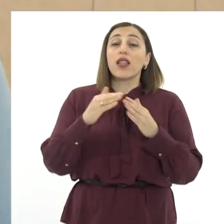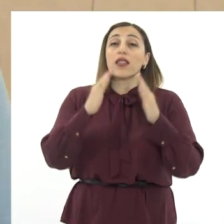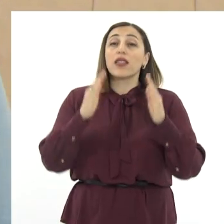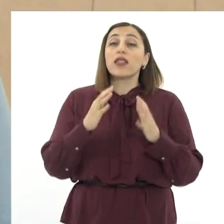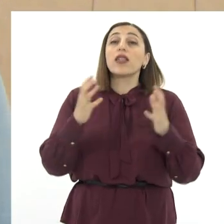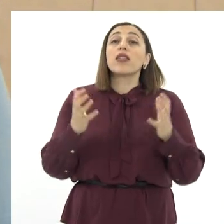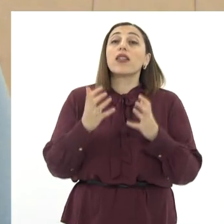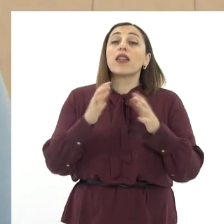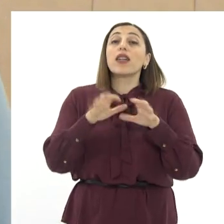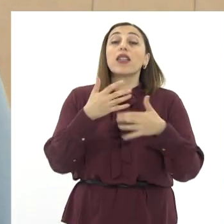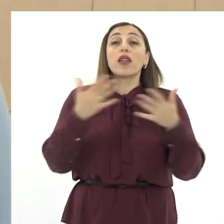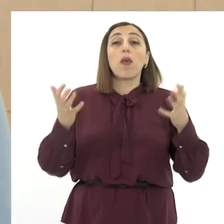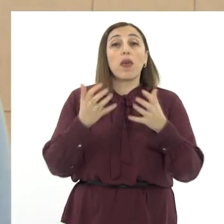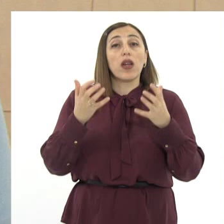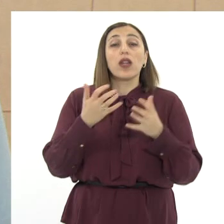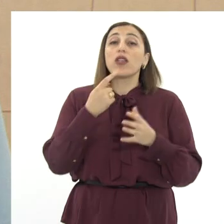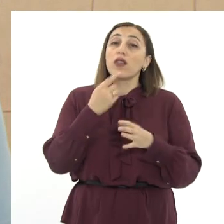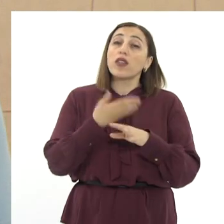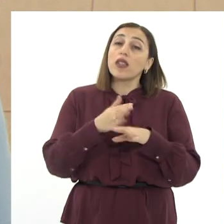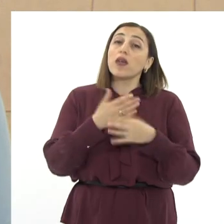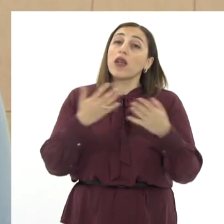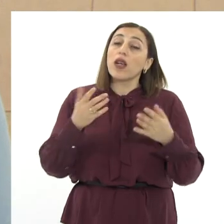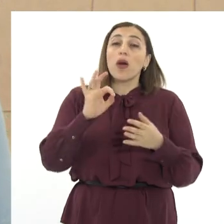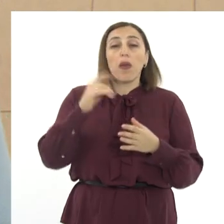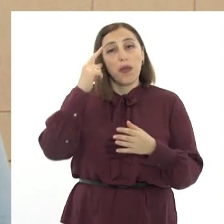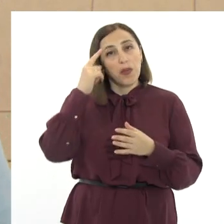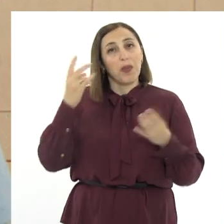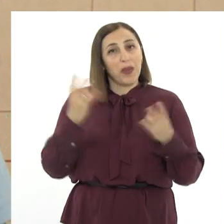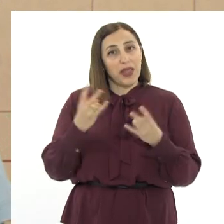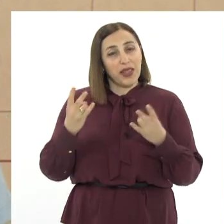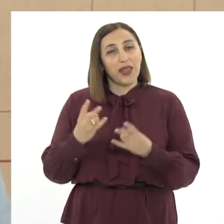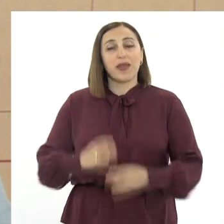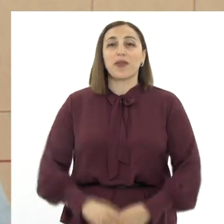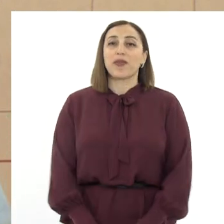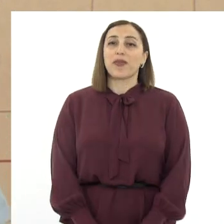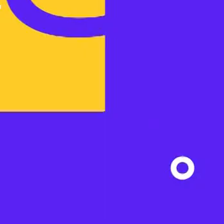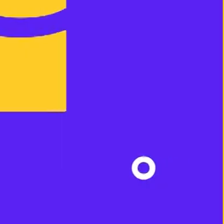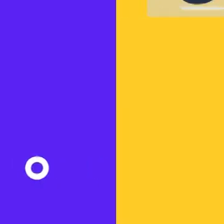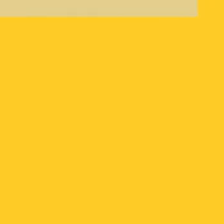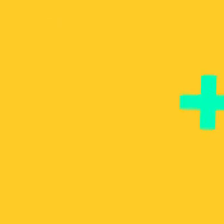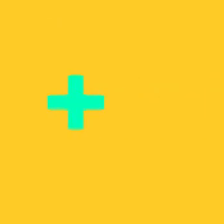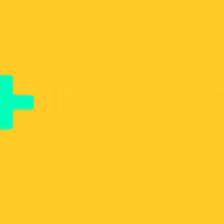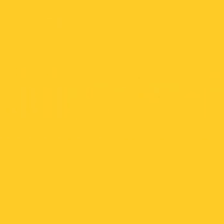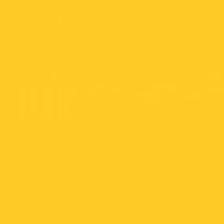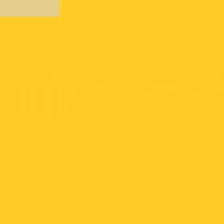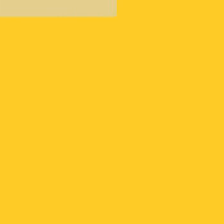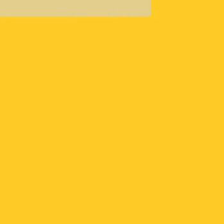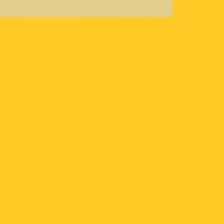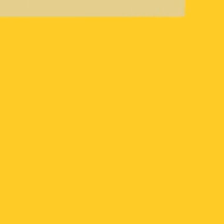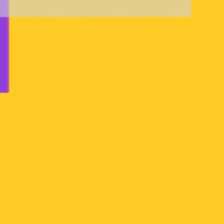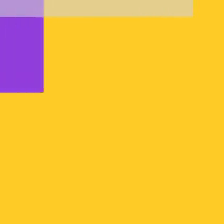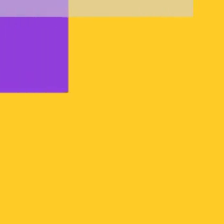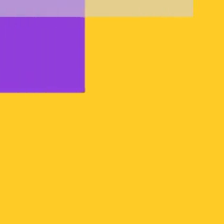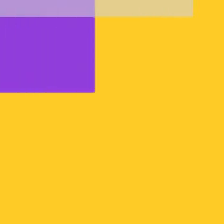է պատրաստել, որում պատմում է, թե տանը կենթանի պահելն ինչ դրական կողմեր ունի եւ միաժամանակ ինչի մասին արժե անհանգստանալ։